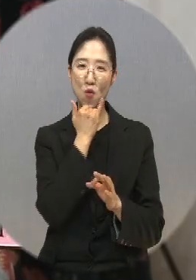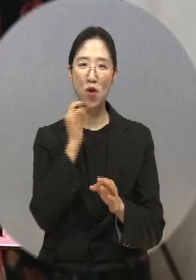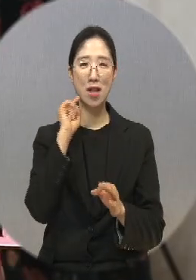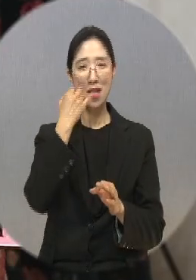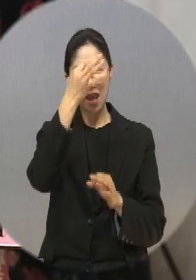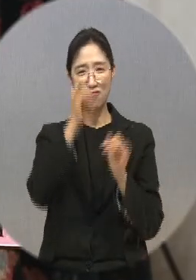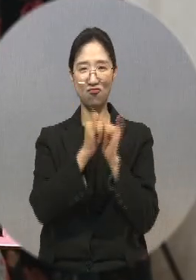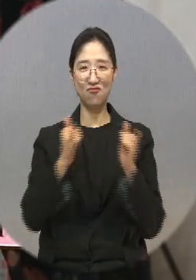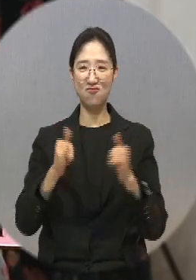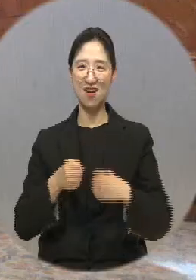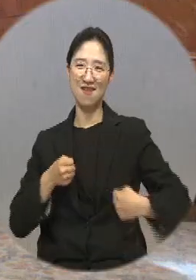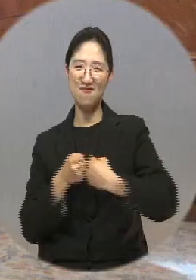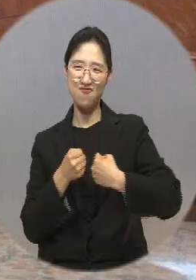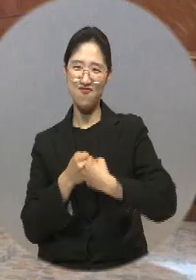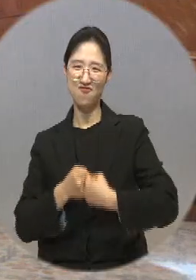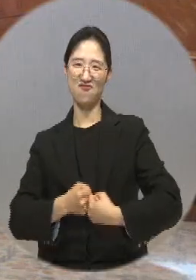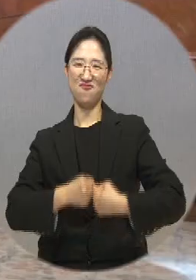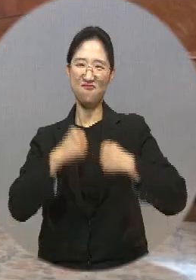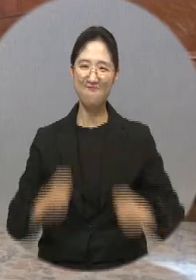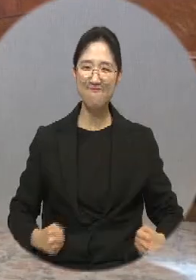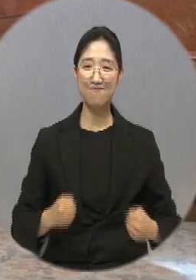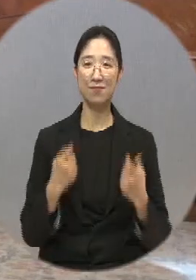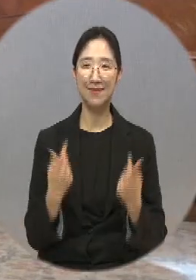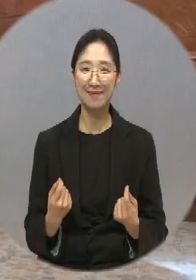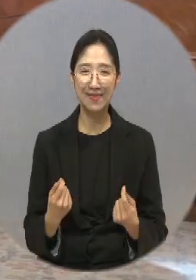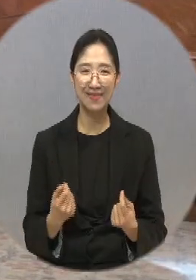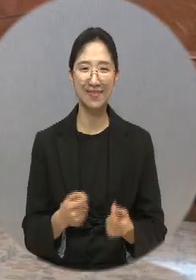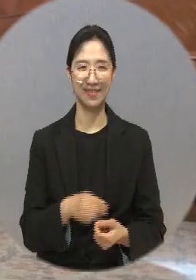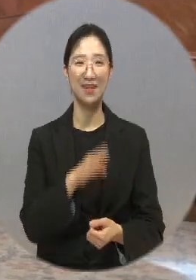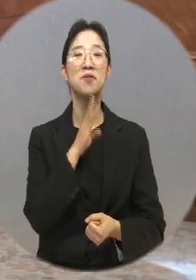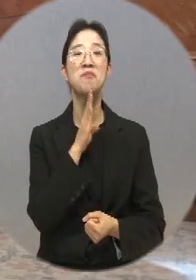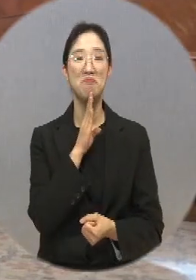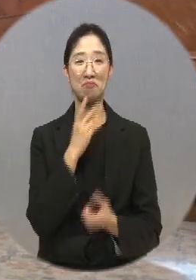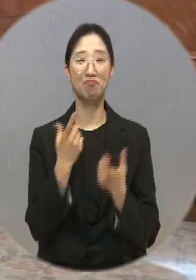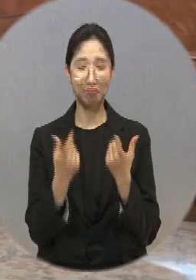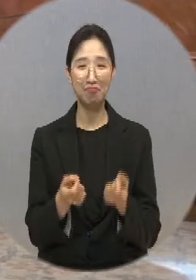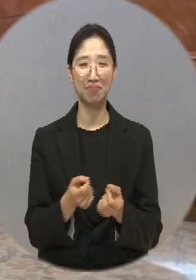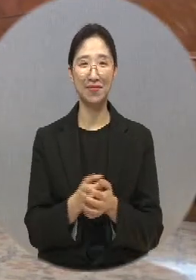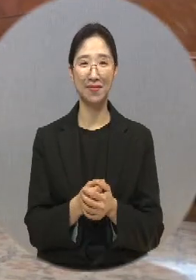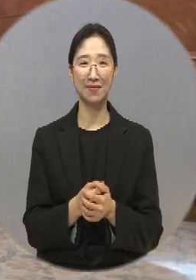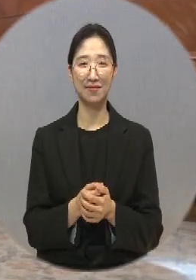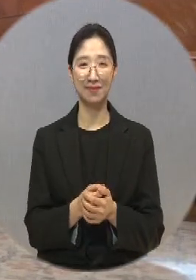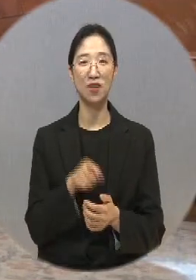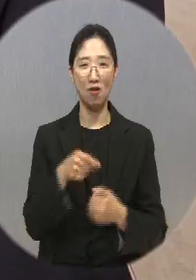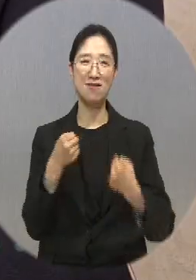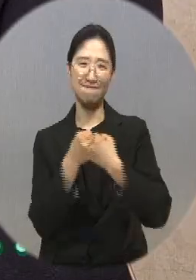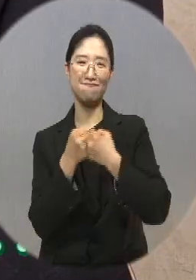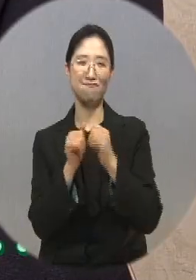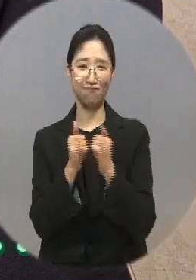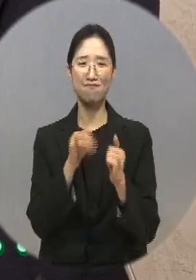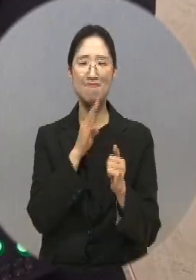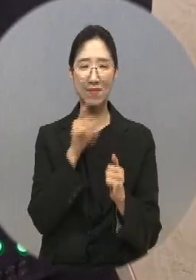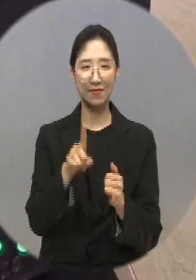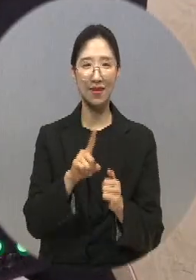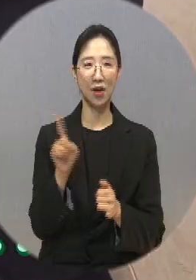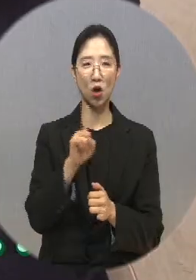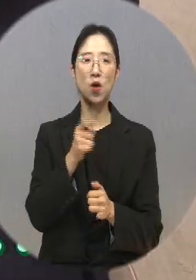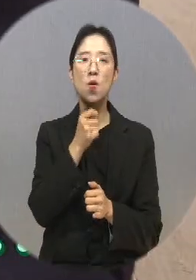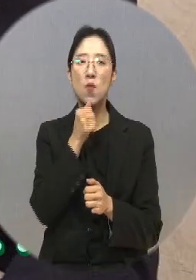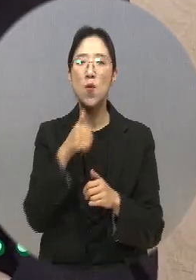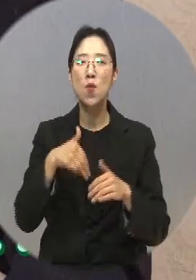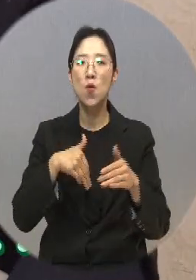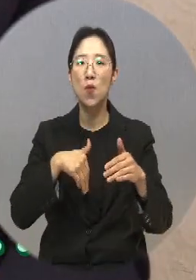예술가들은 약간 투사 같아. 그쵸. 스카웃이라는 말을 하거든요. 그래서 투사죠. 그 골목을 제가 한번 갔어요.